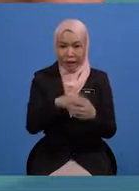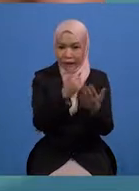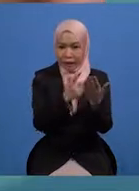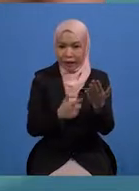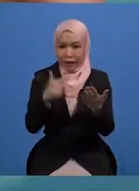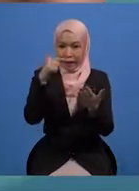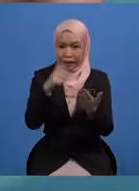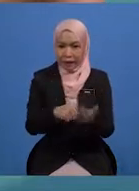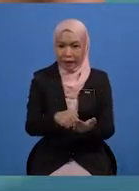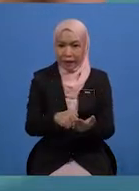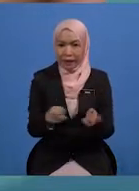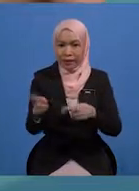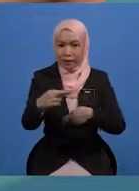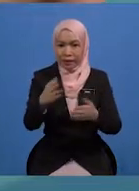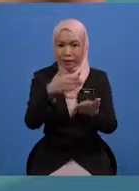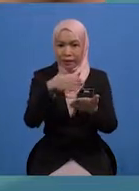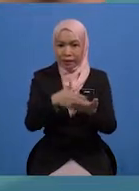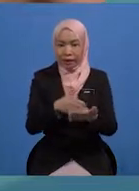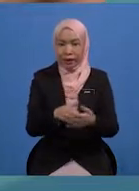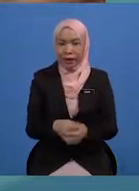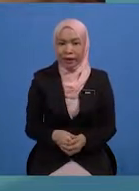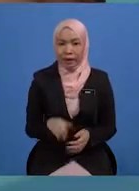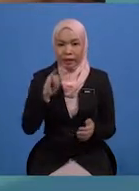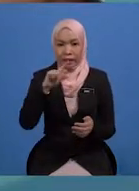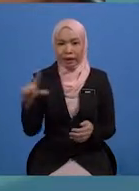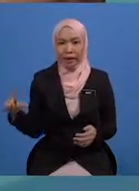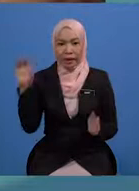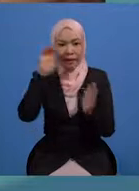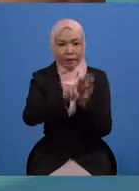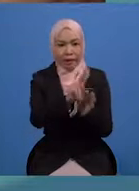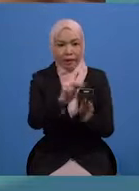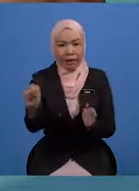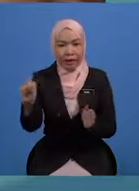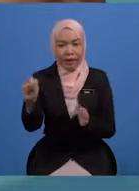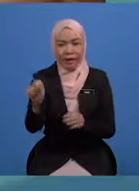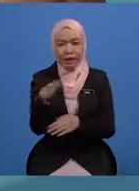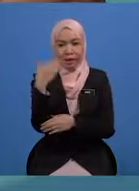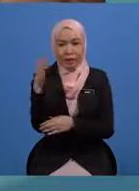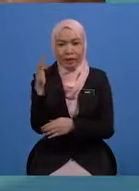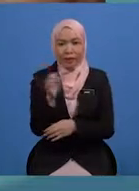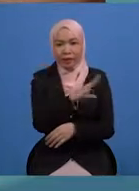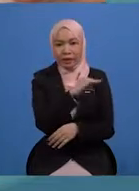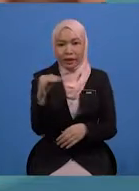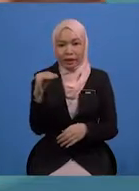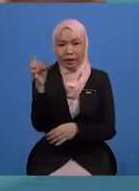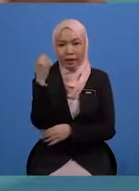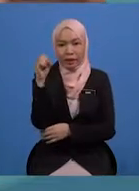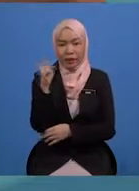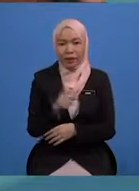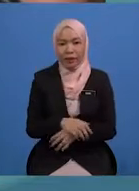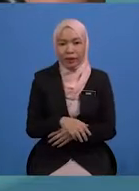telah dibuat, ruang tengah ialah gambaran hutan dan pokok. Pada ruang ini, kita pula